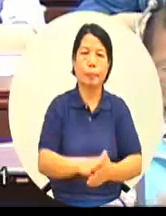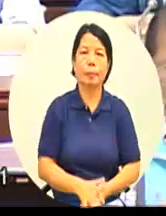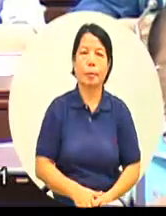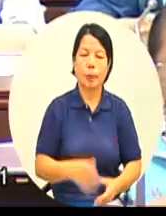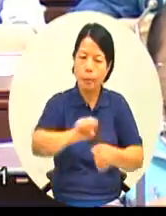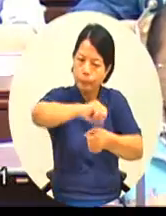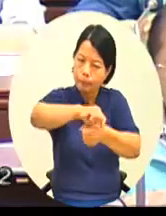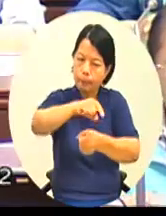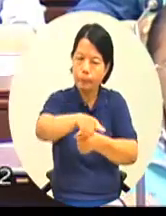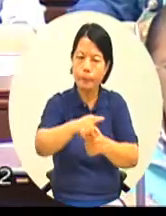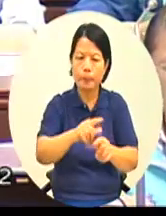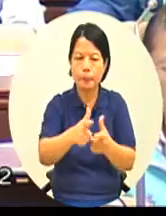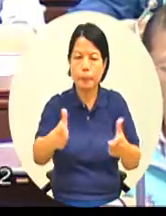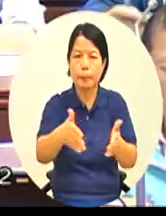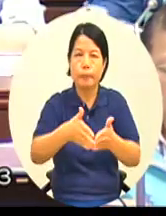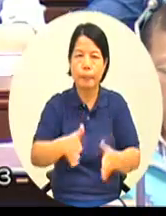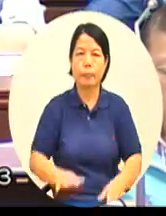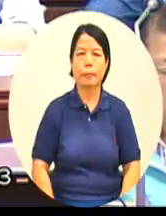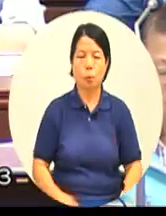本来